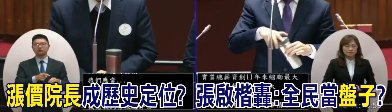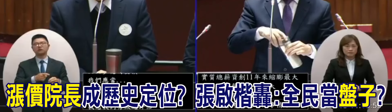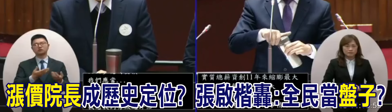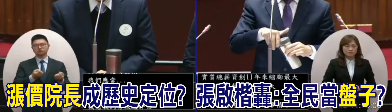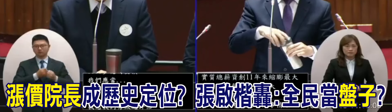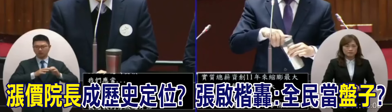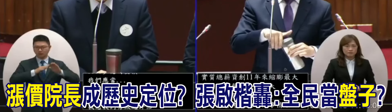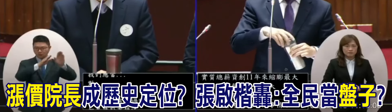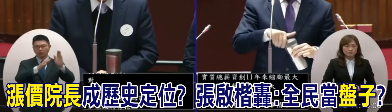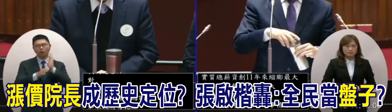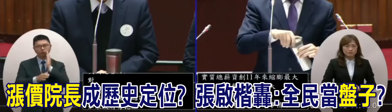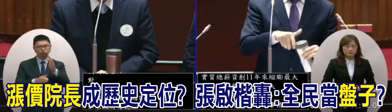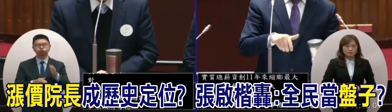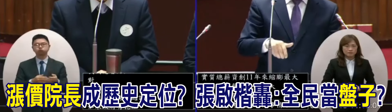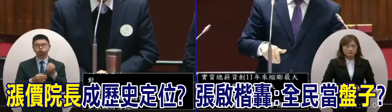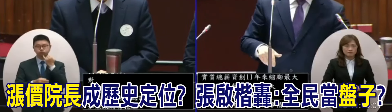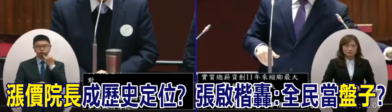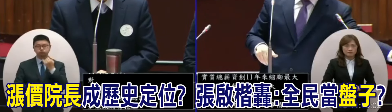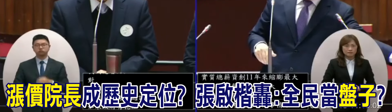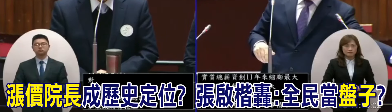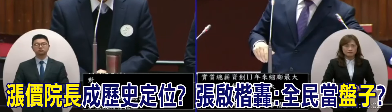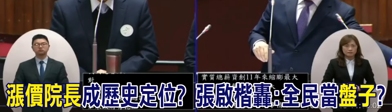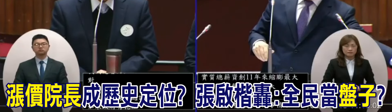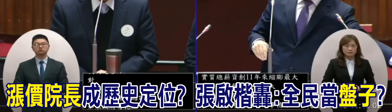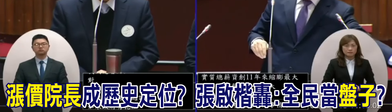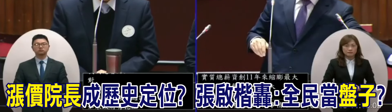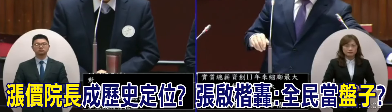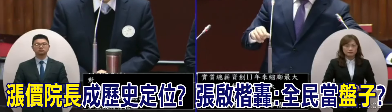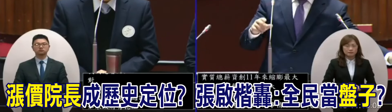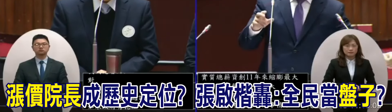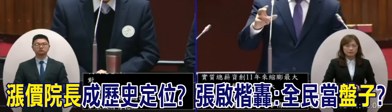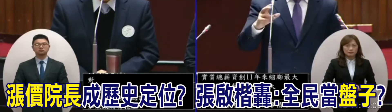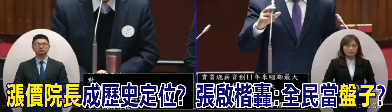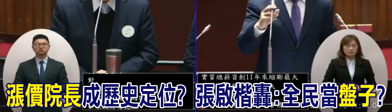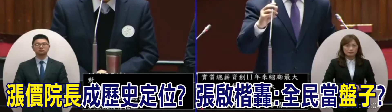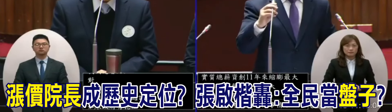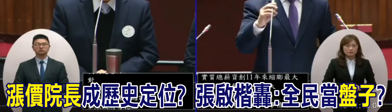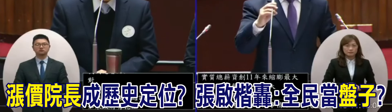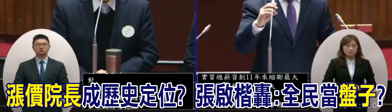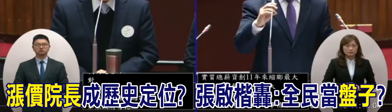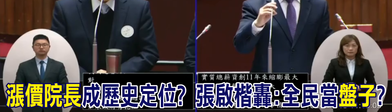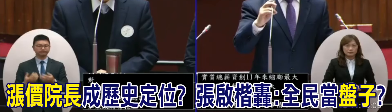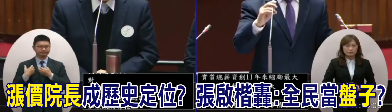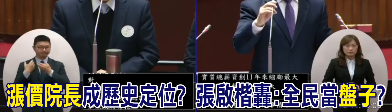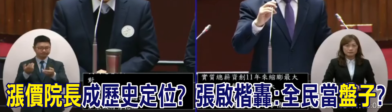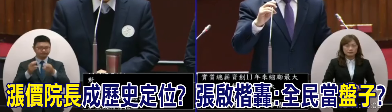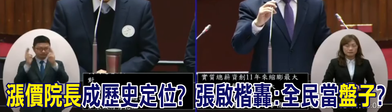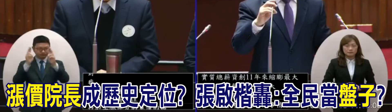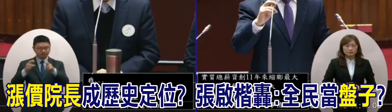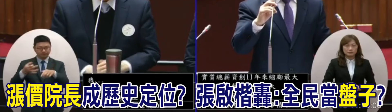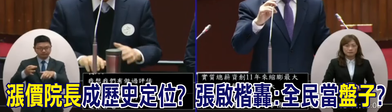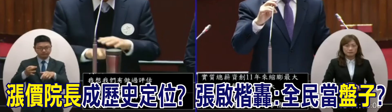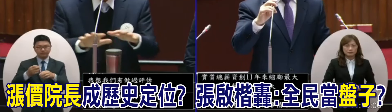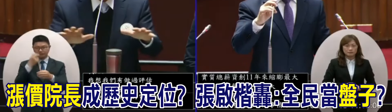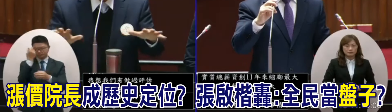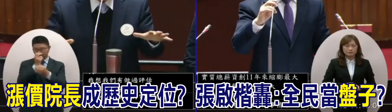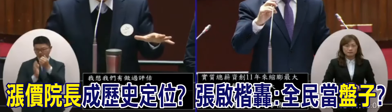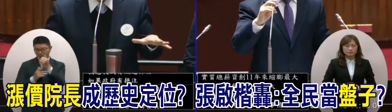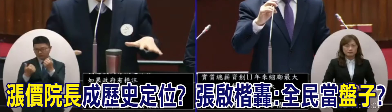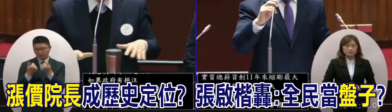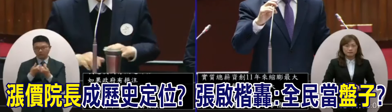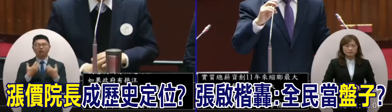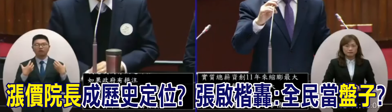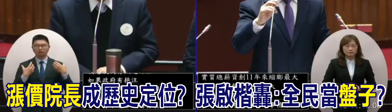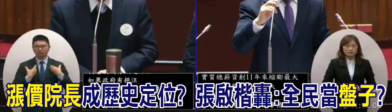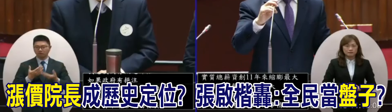那所以我们在这一个部分还是请我们电价审议委员会来就全盘的